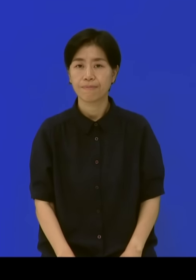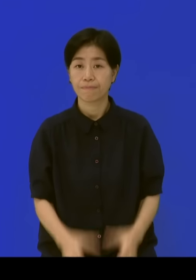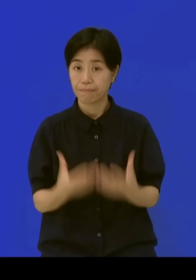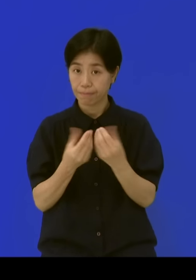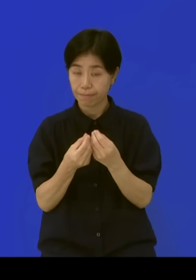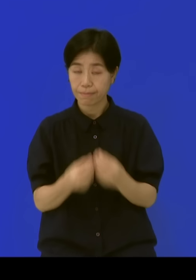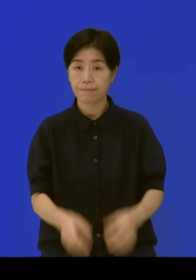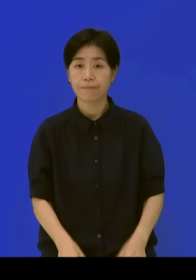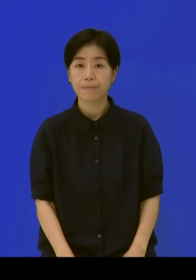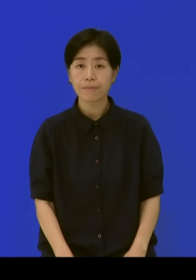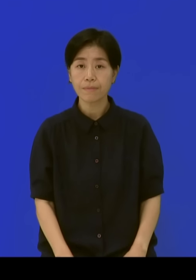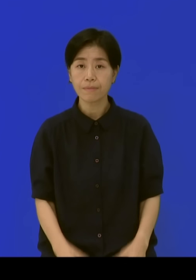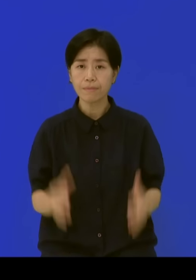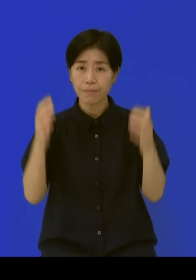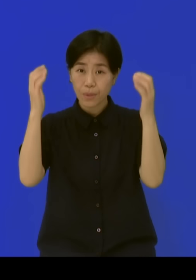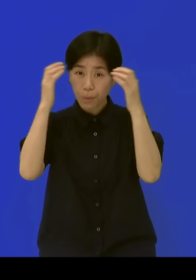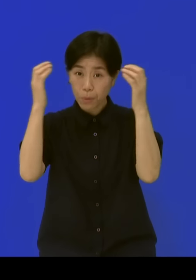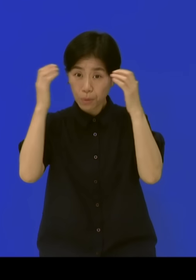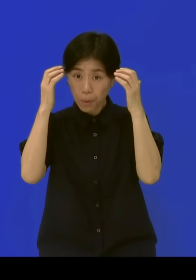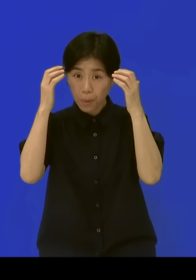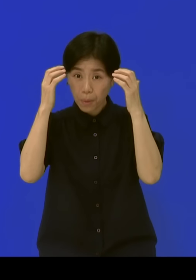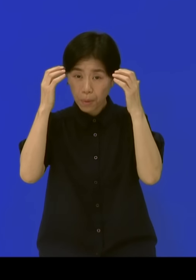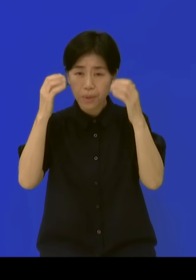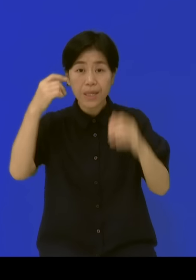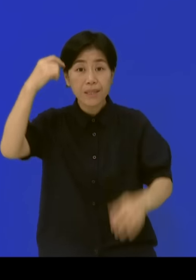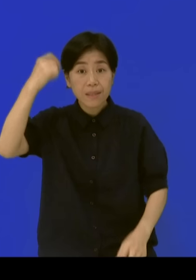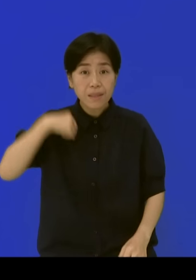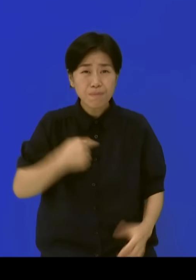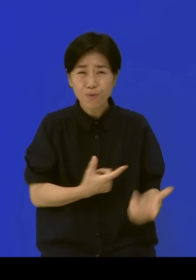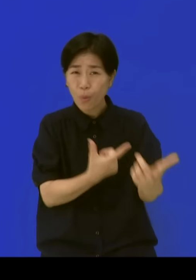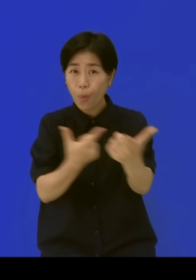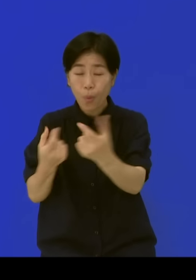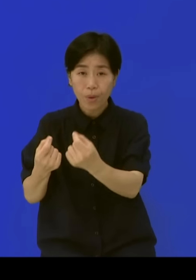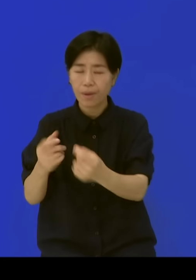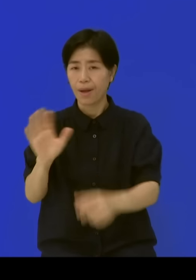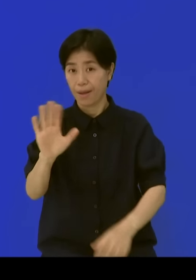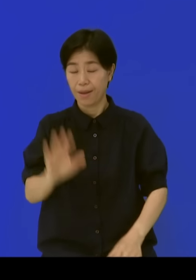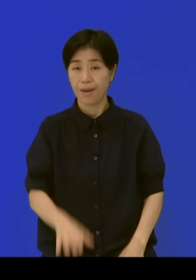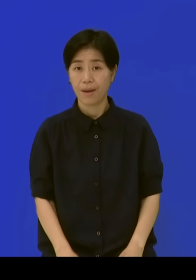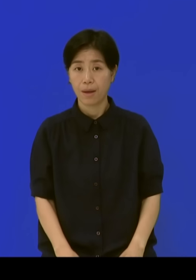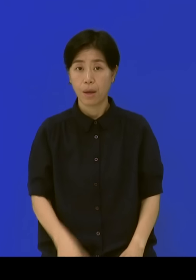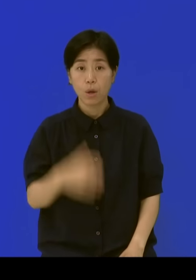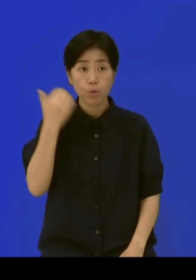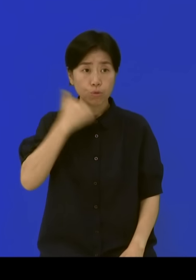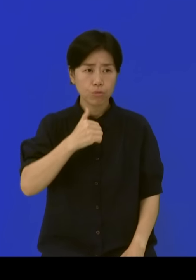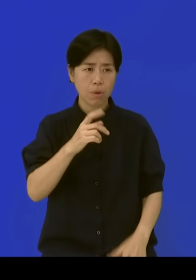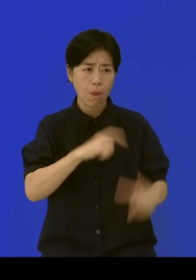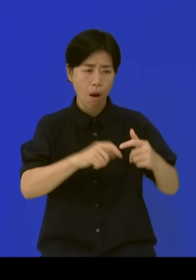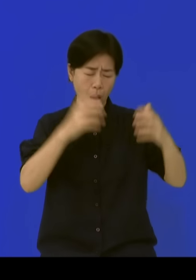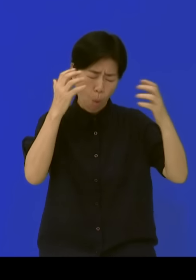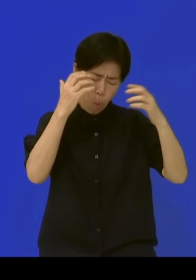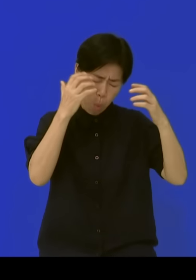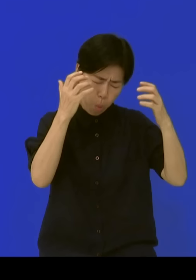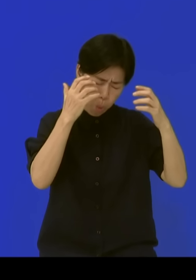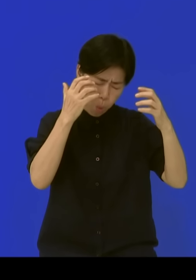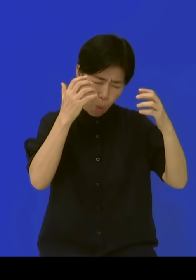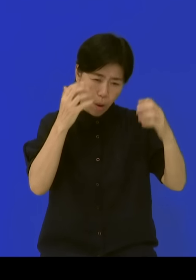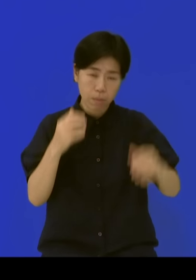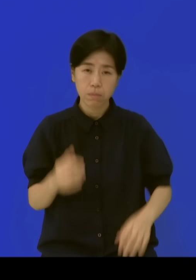예를 들면 고통의 그 수위가 모두에게 똑같지는 않잖아요. 네. 네. 어떤 분들은 더 고통받고,